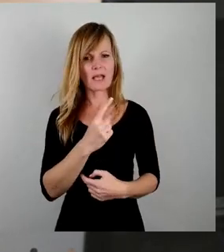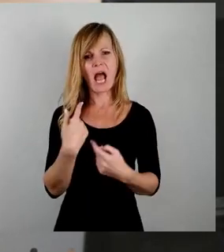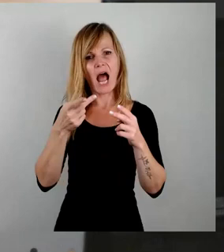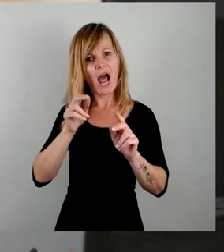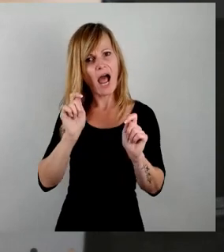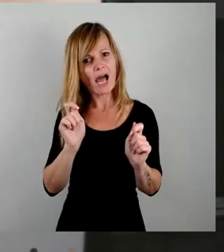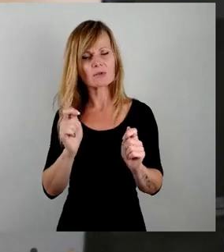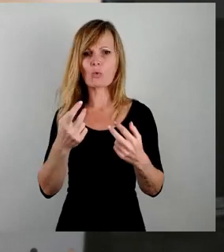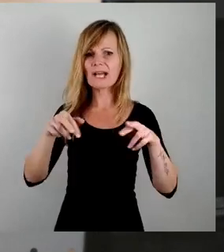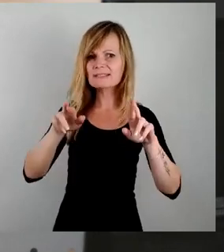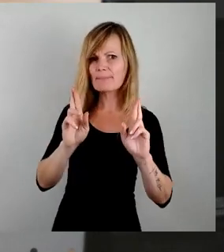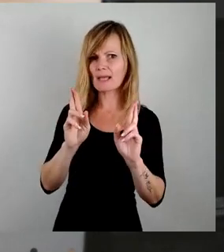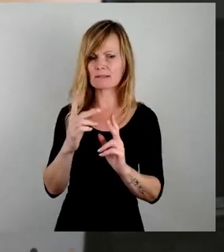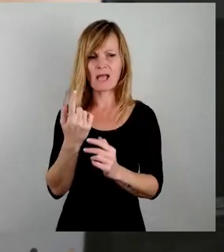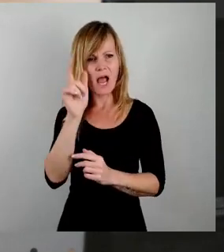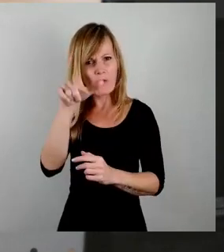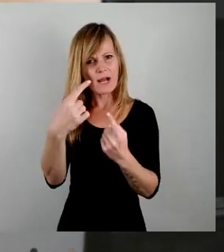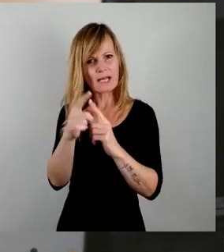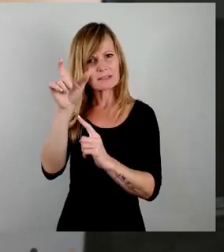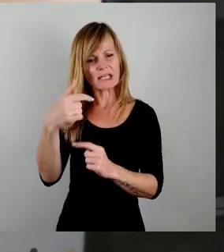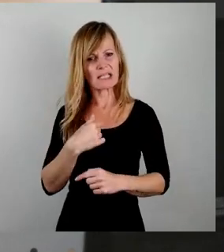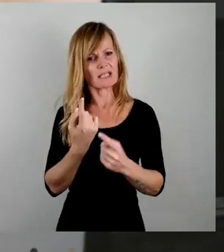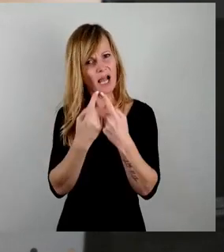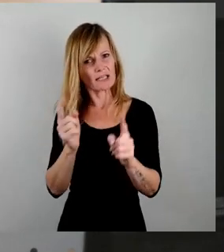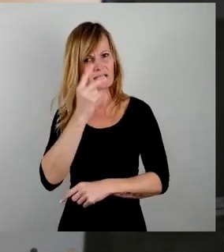und Respekt anderen gegenüber ein anderes Verhalten. So viel dazu.